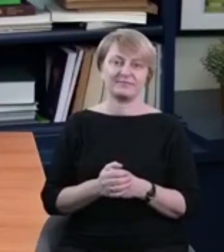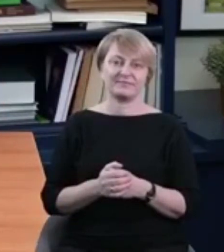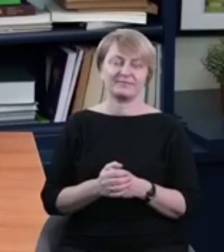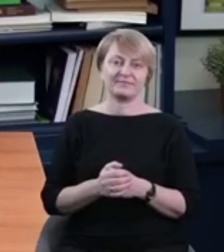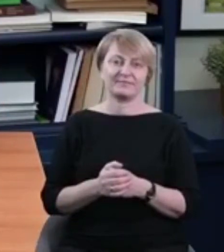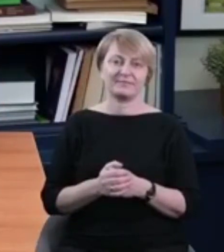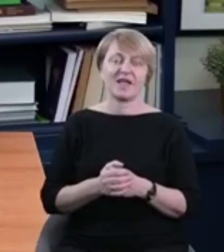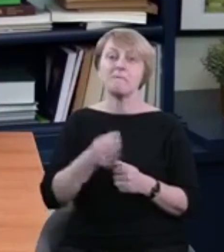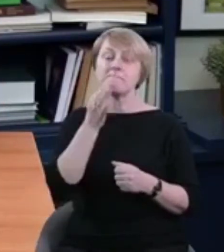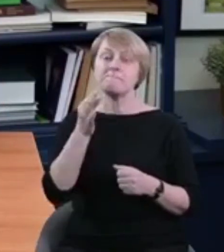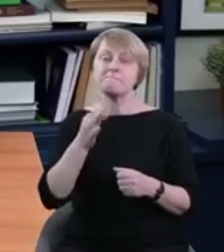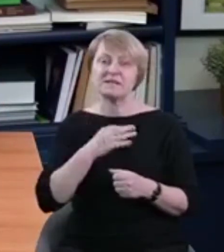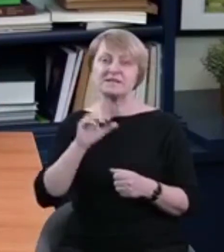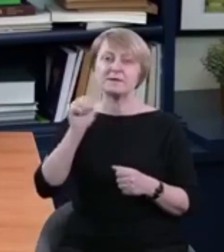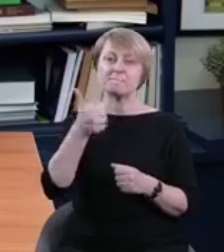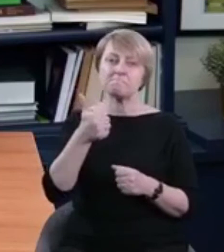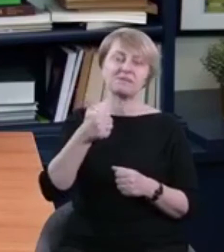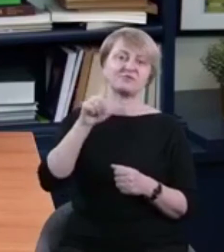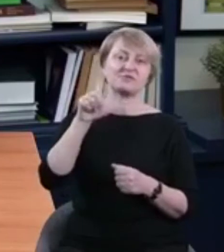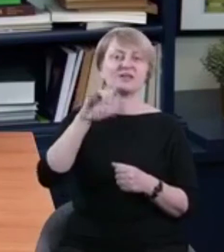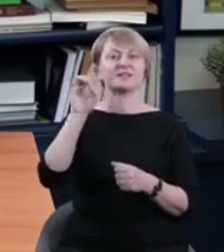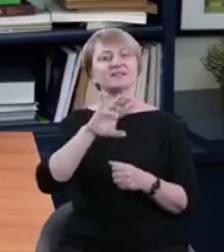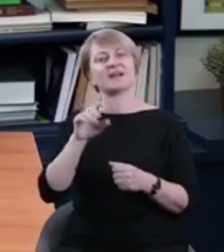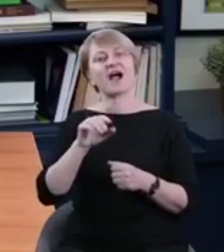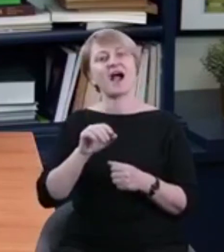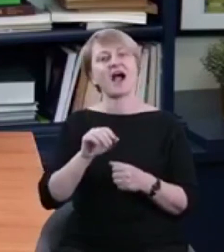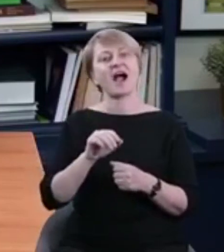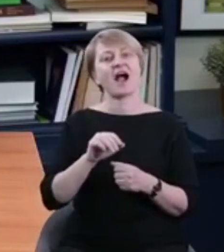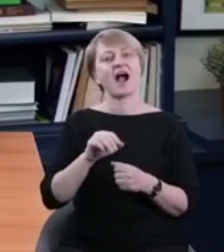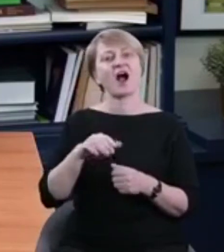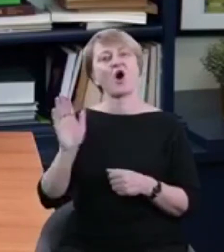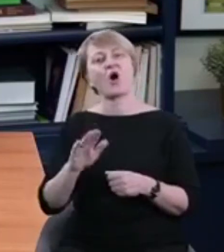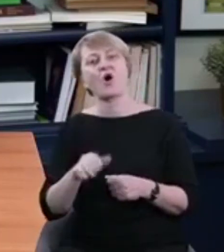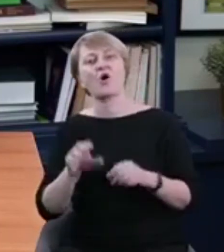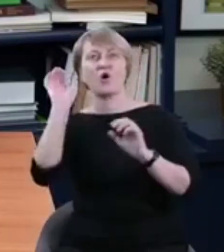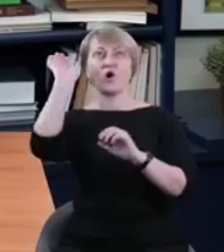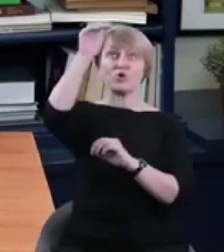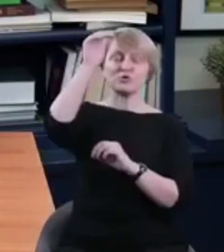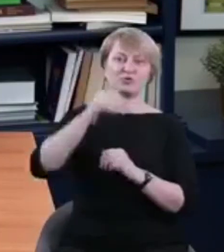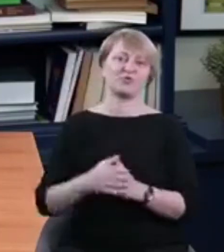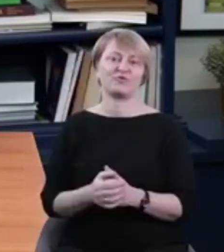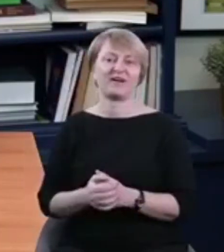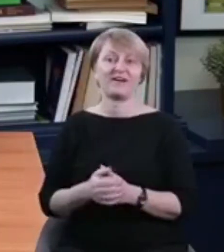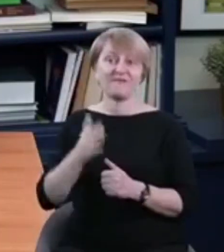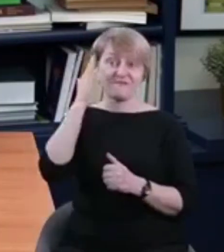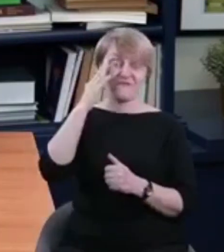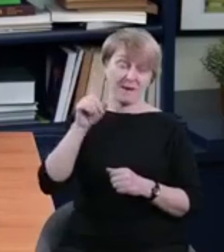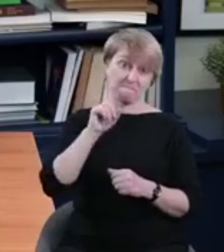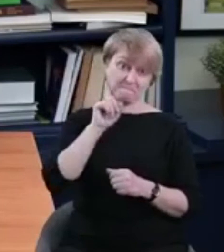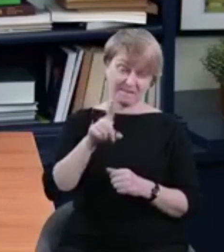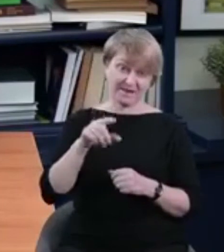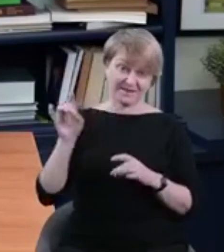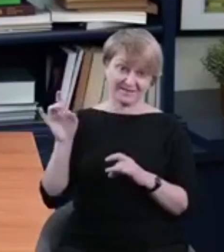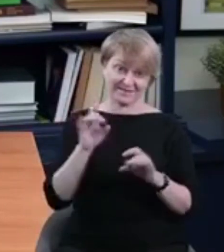pytanie o pierwszą linię koszykówki wiem że pan grał w koszykówkę ulubiony koszyka z